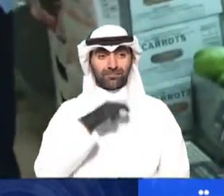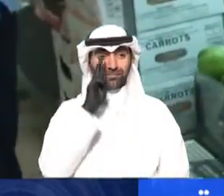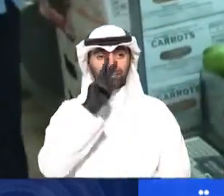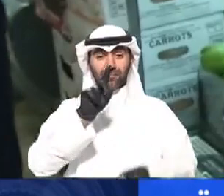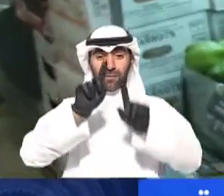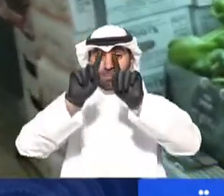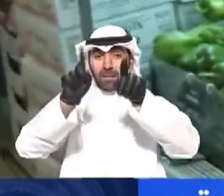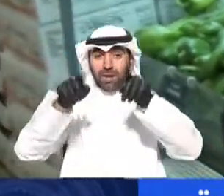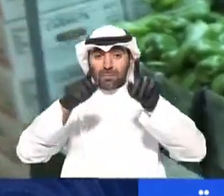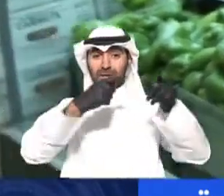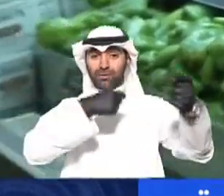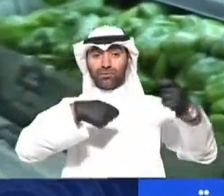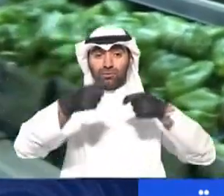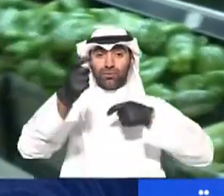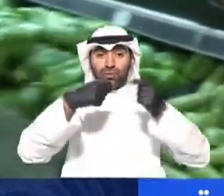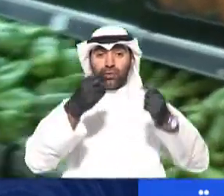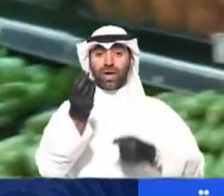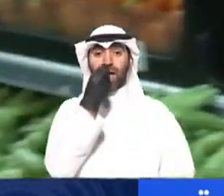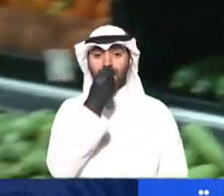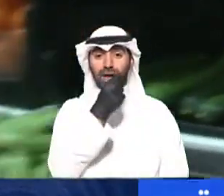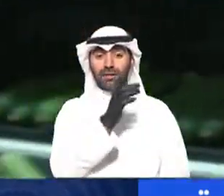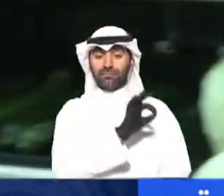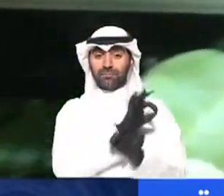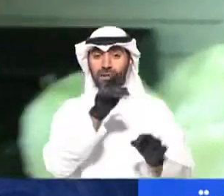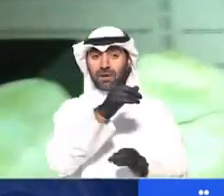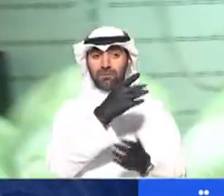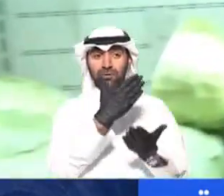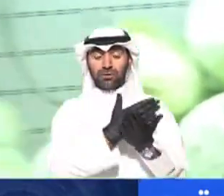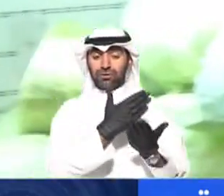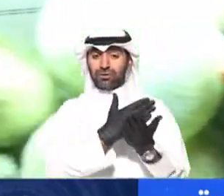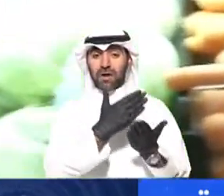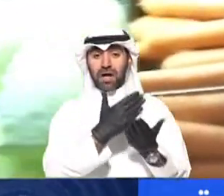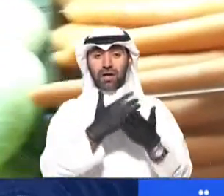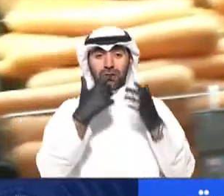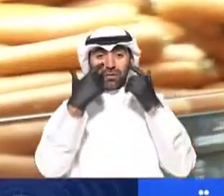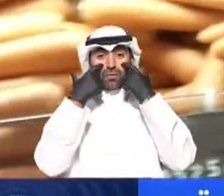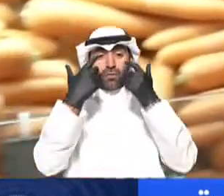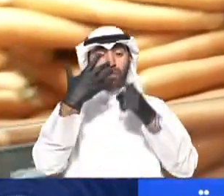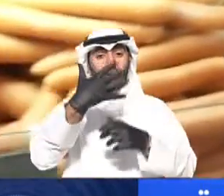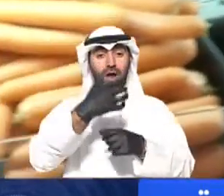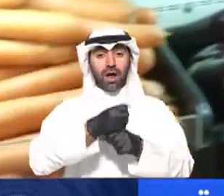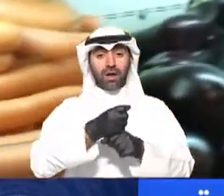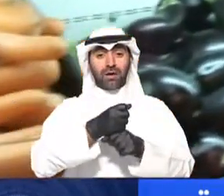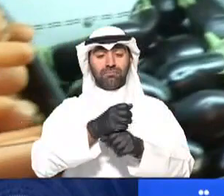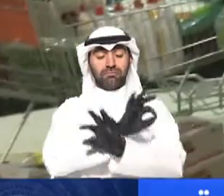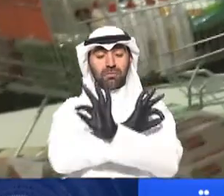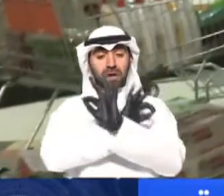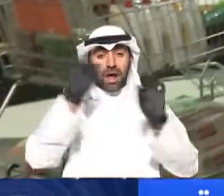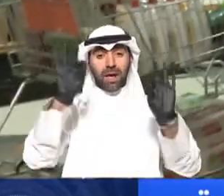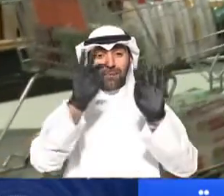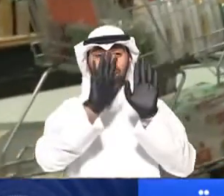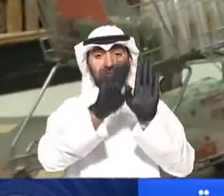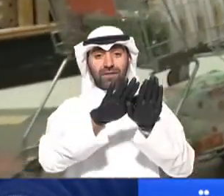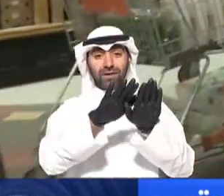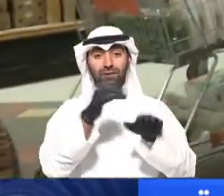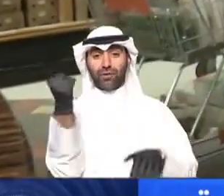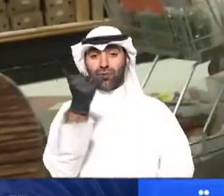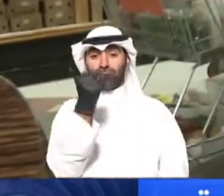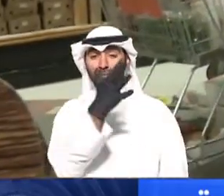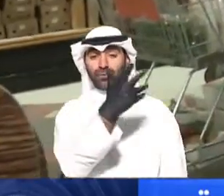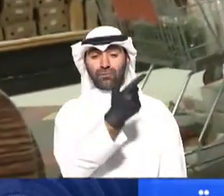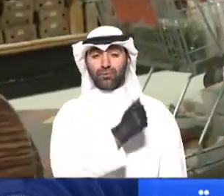بعين الاعتبار للاشتراطات الصحية، أبرزها الالتزام بالمواعيد المحددة للدخول والخروج والتباعد